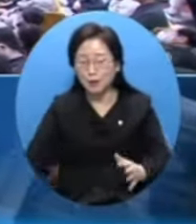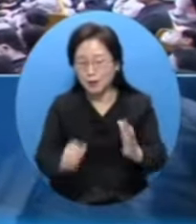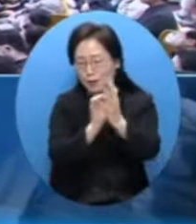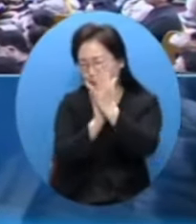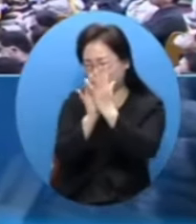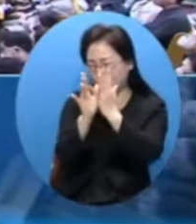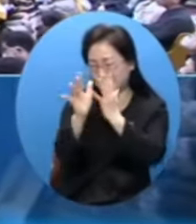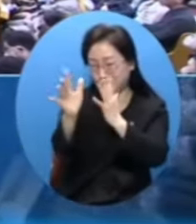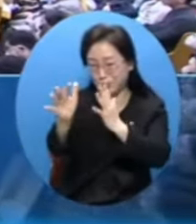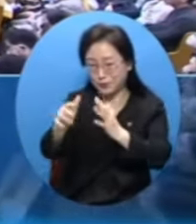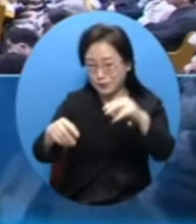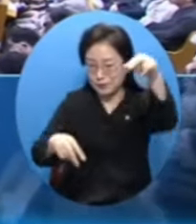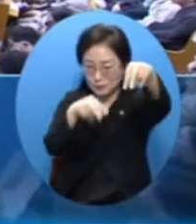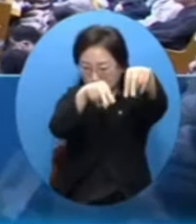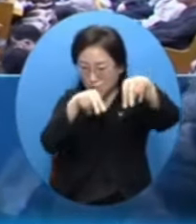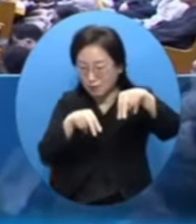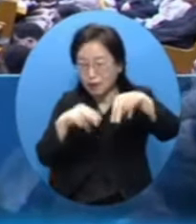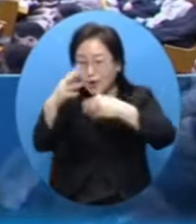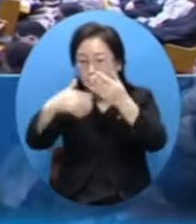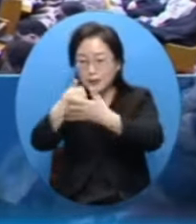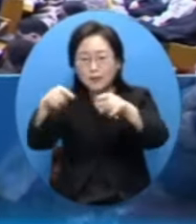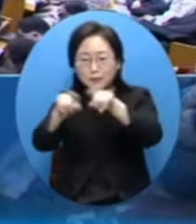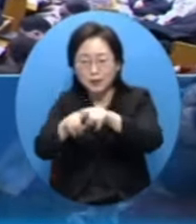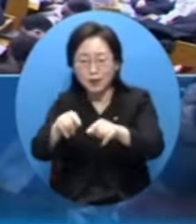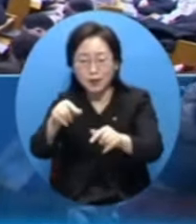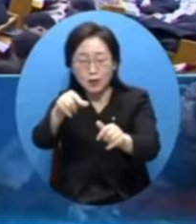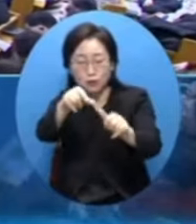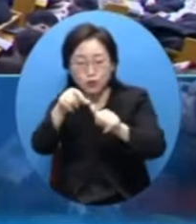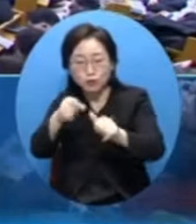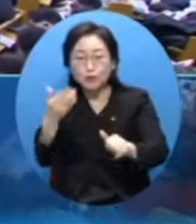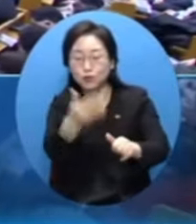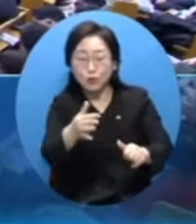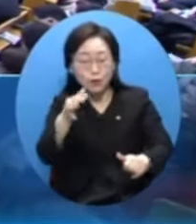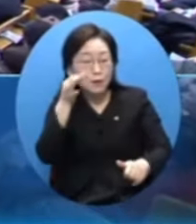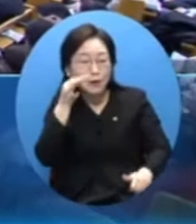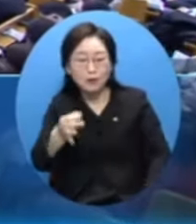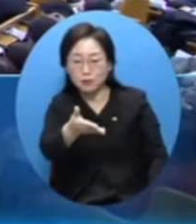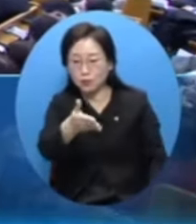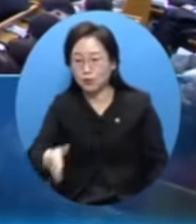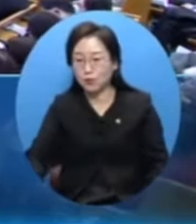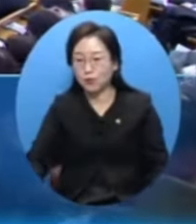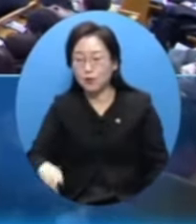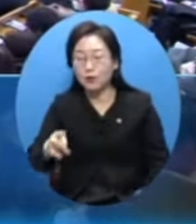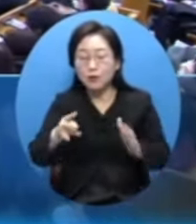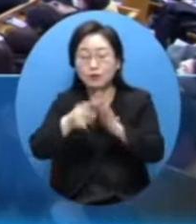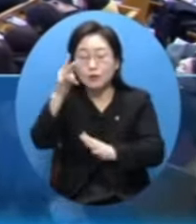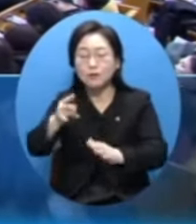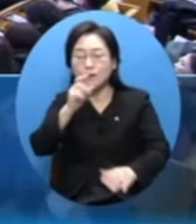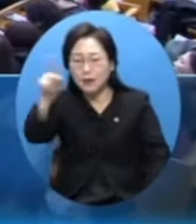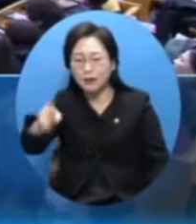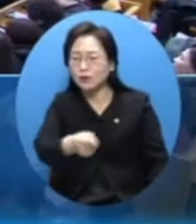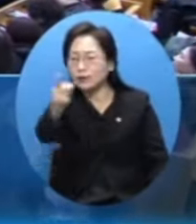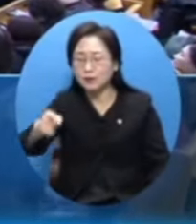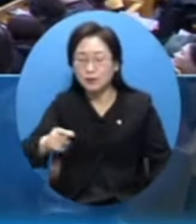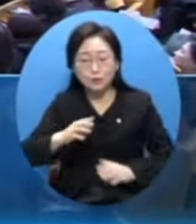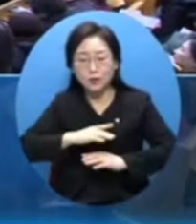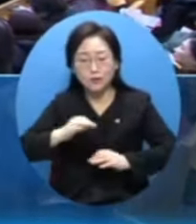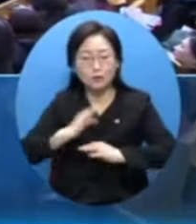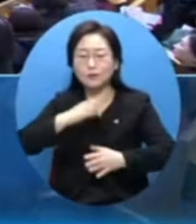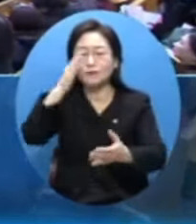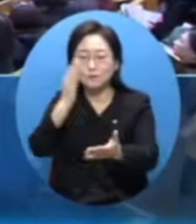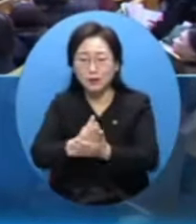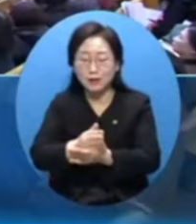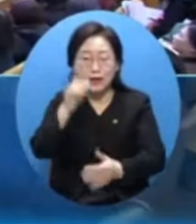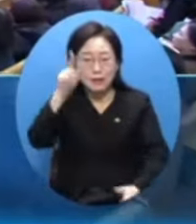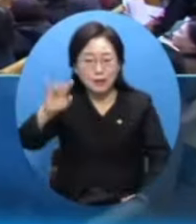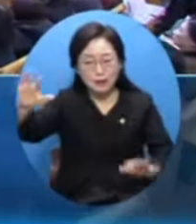서서 너희와 함께한 야훼가 구원하는 것을 보라. 유다와 예루살렘아 너희는 두려워하지 말며 놀라지 말고 내일